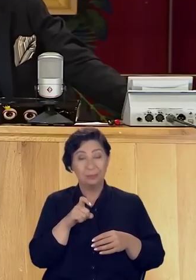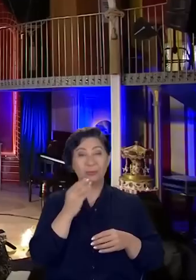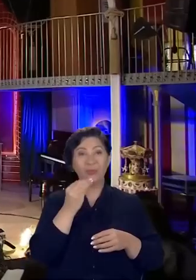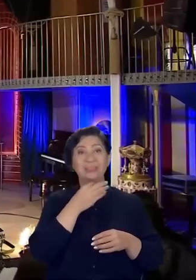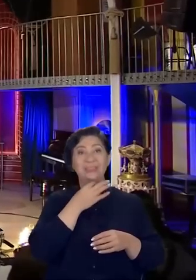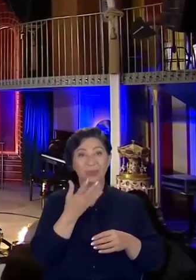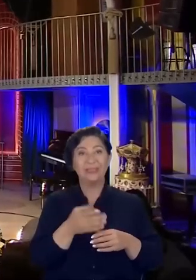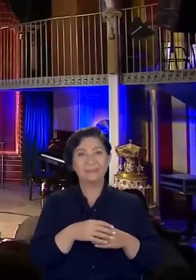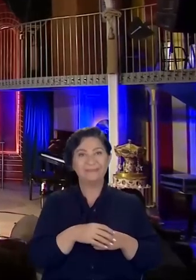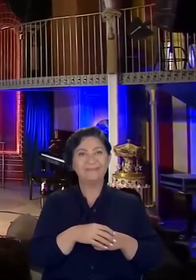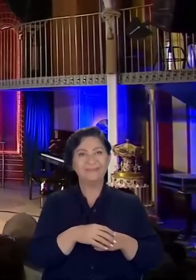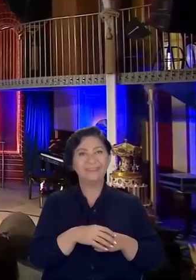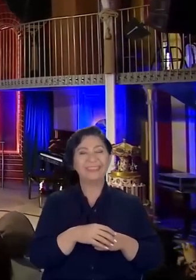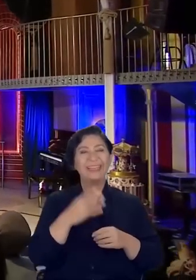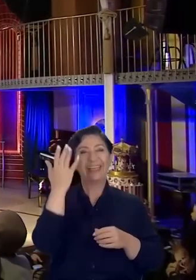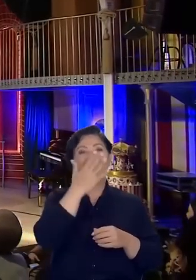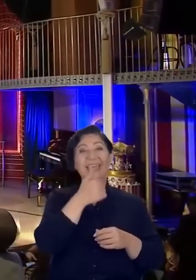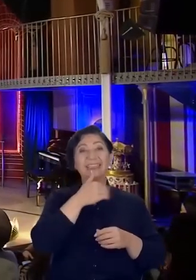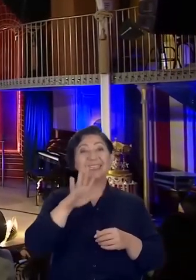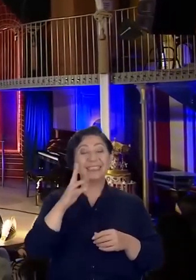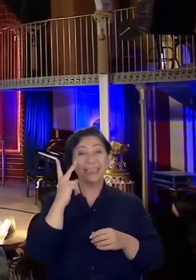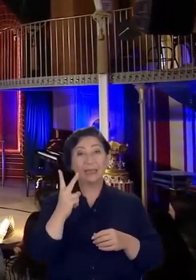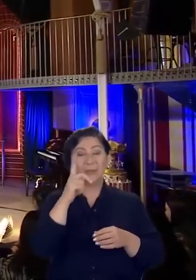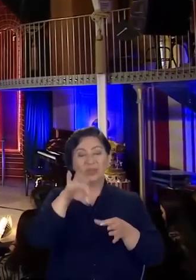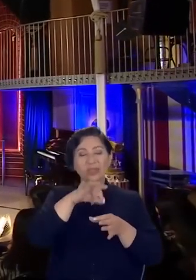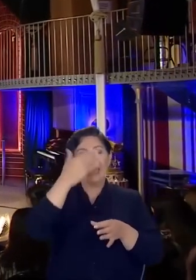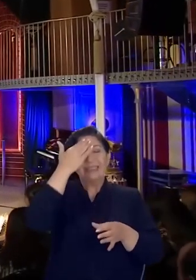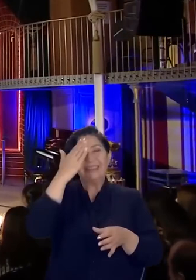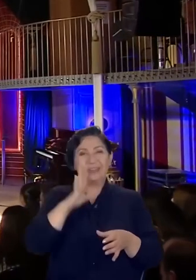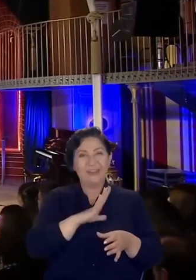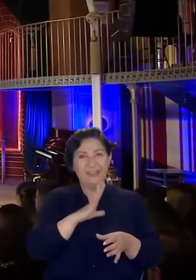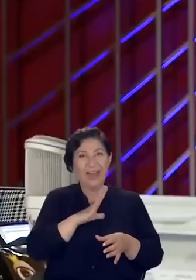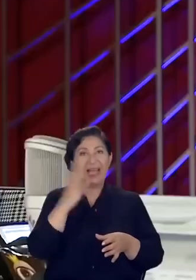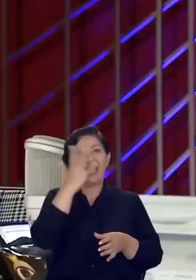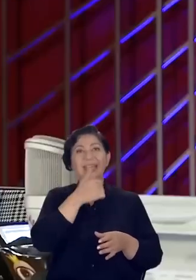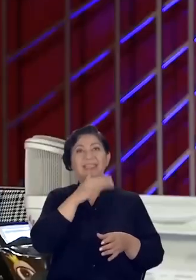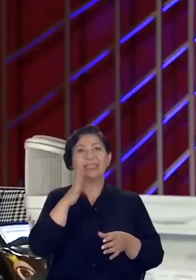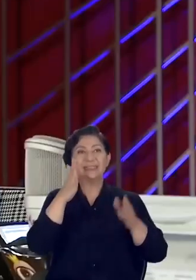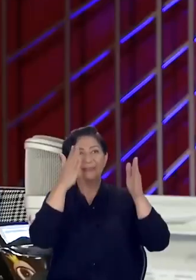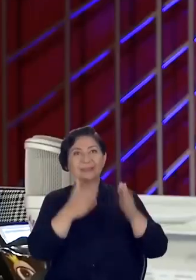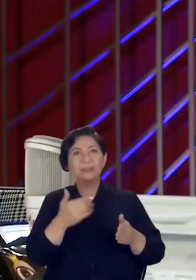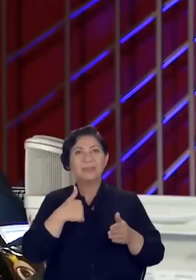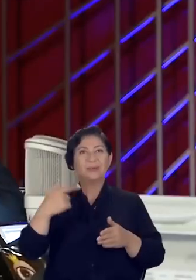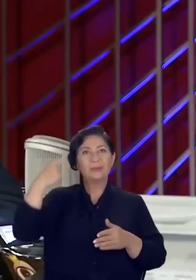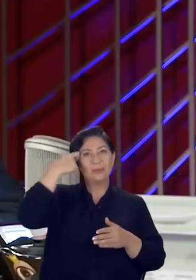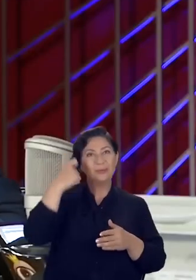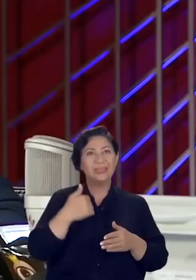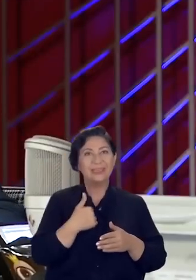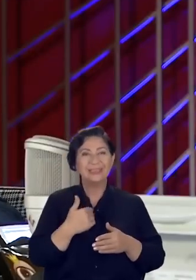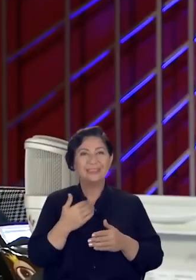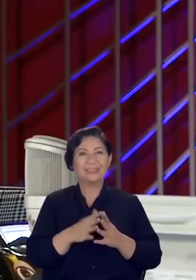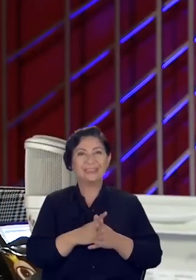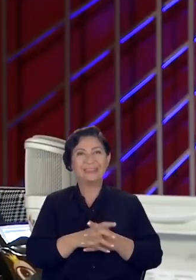Çok teşekkür ederim. Karadenizlerde bir çay tutkusu var bence. Bu Karadenizli insanlar da şu anda öyle düşünüyor. Karadenizli